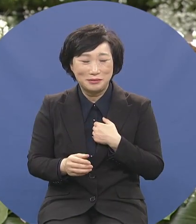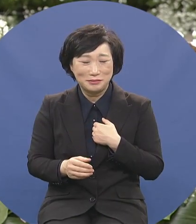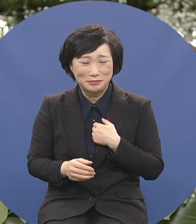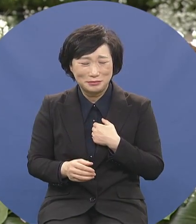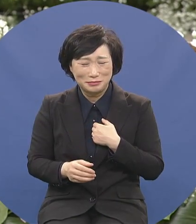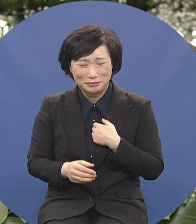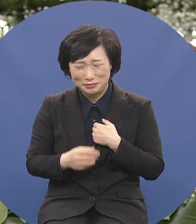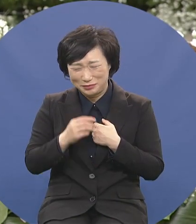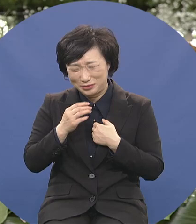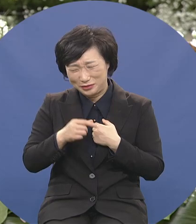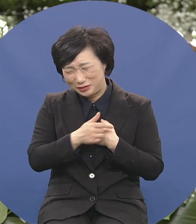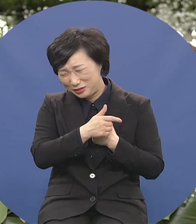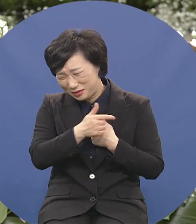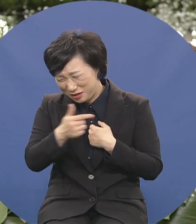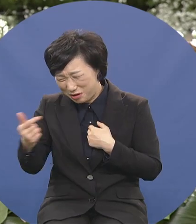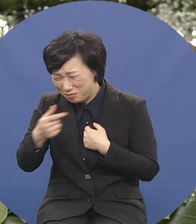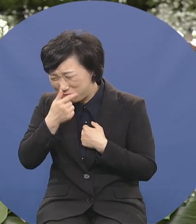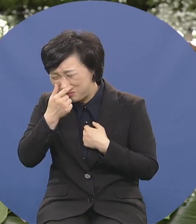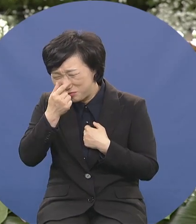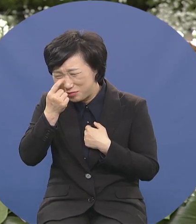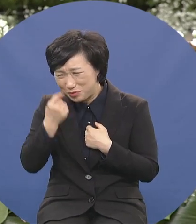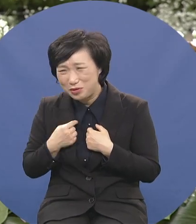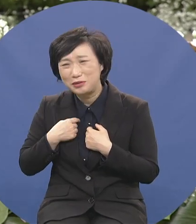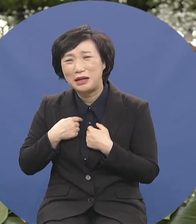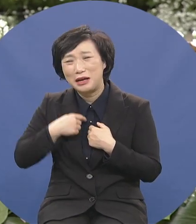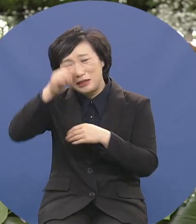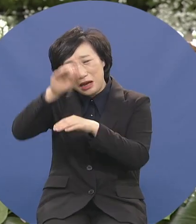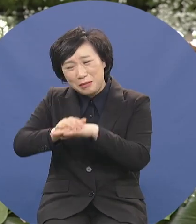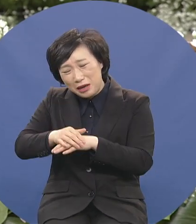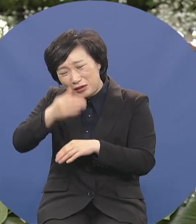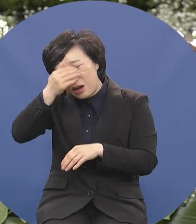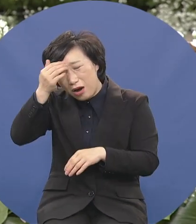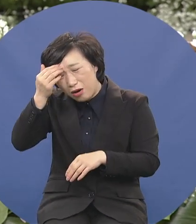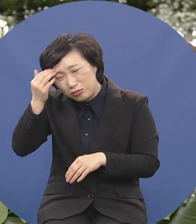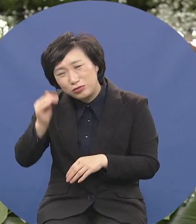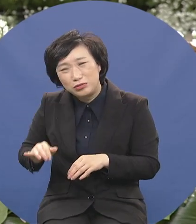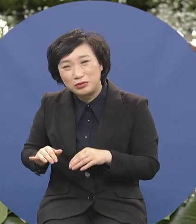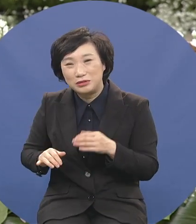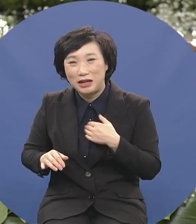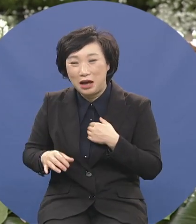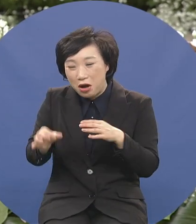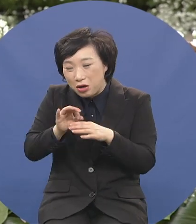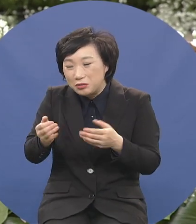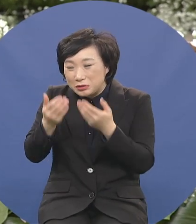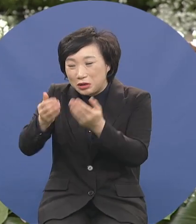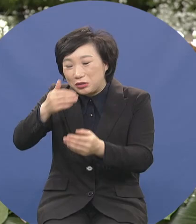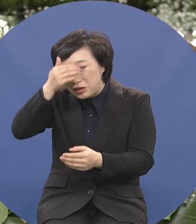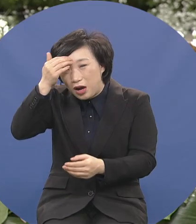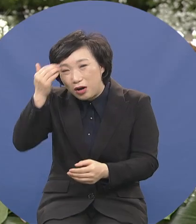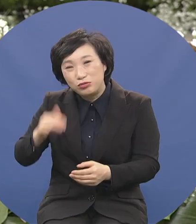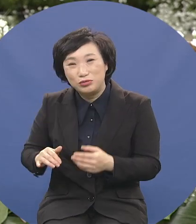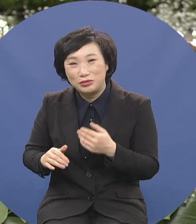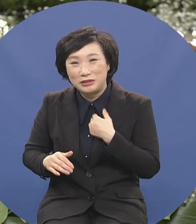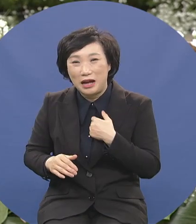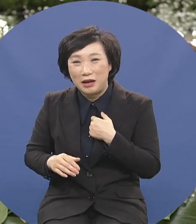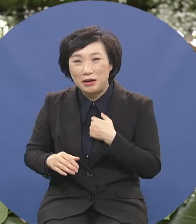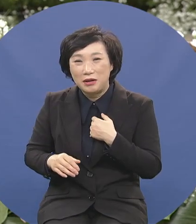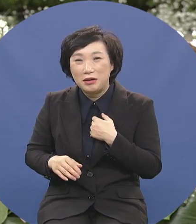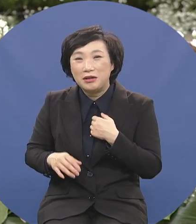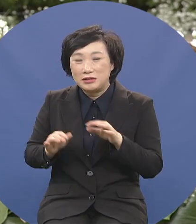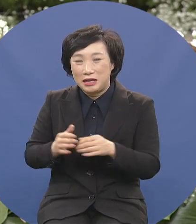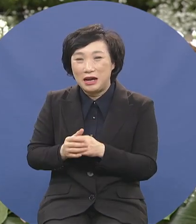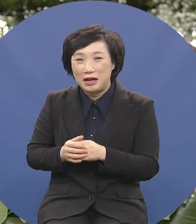조용히 겨우 예배드리고 겨우 헌금하고 겨우